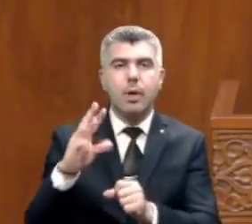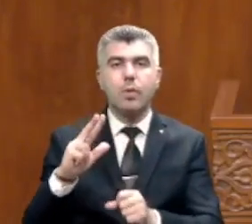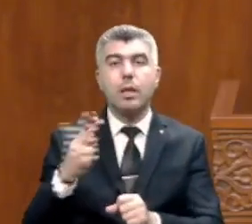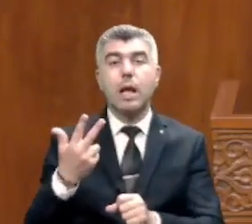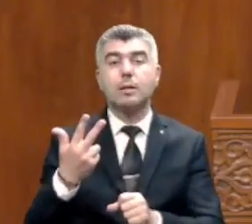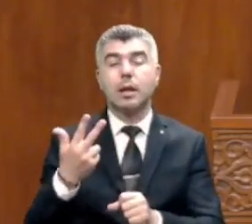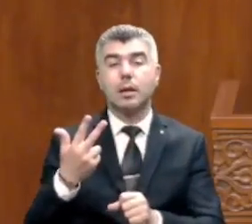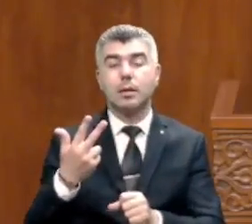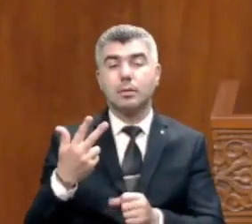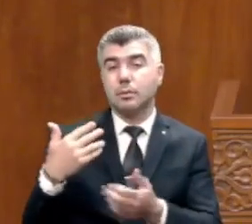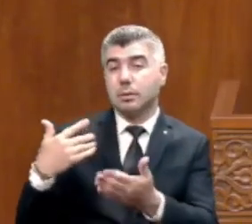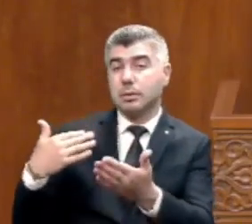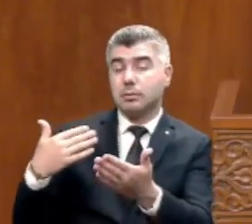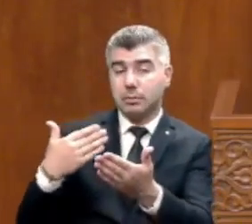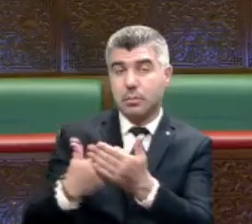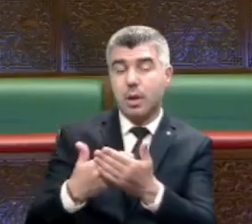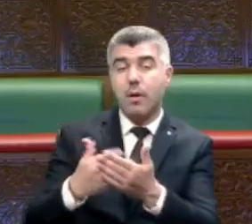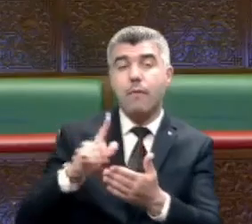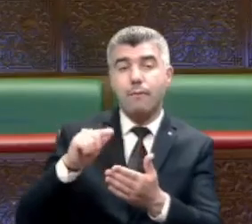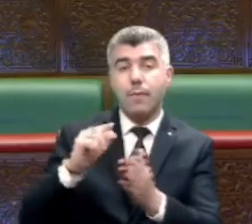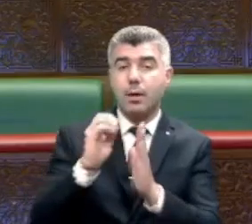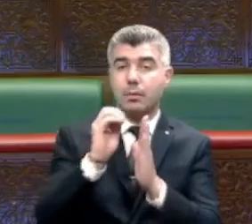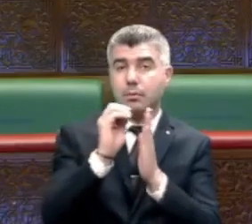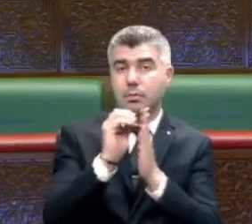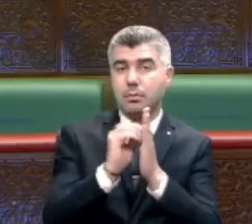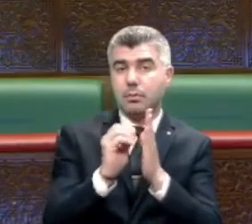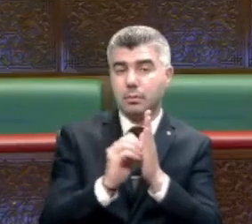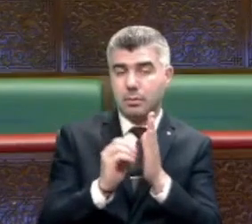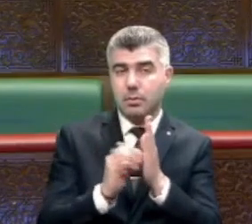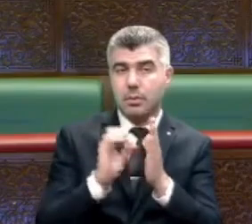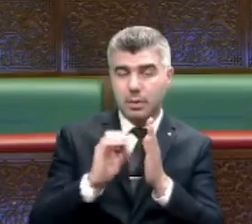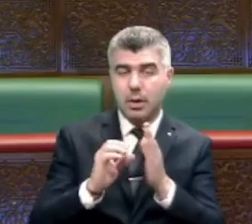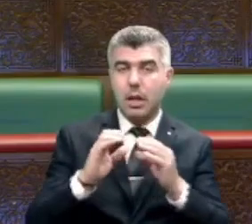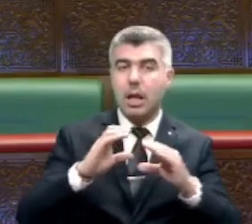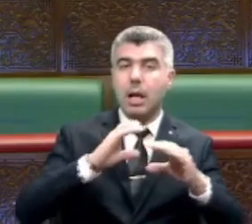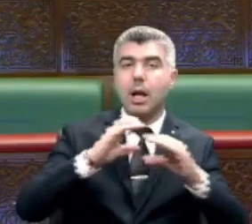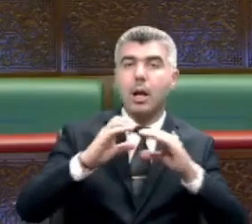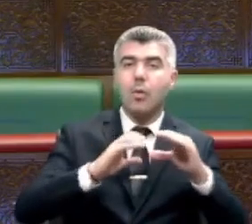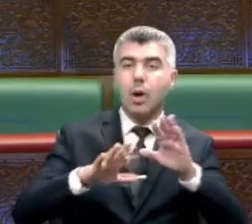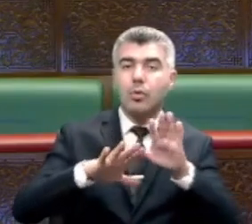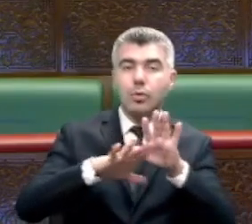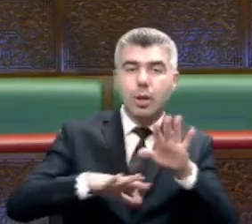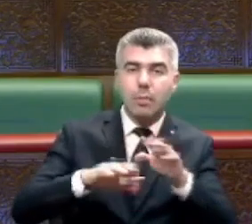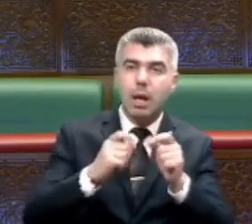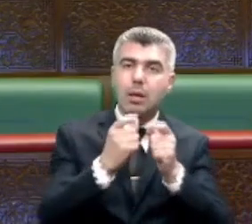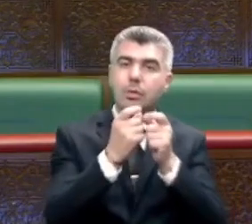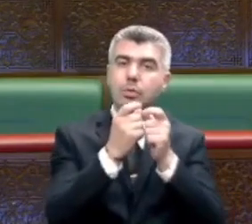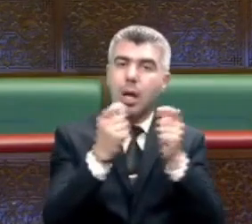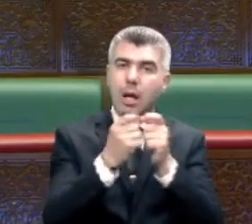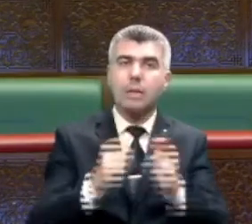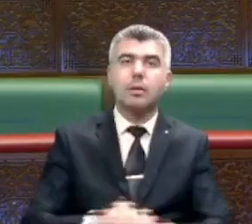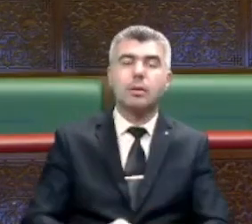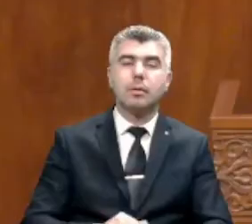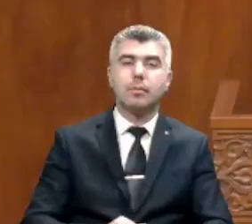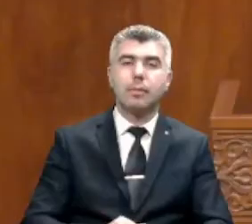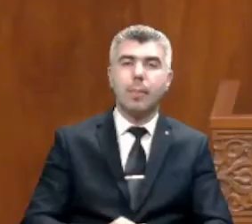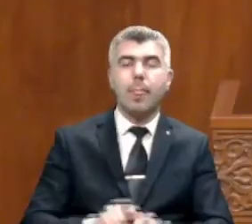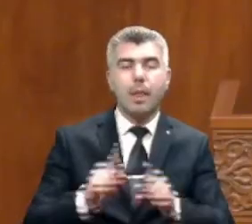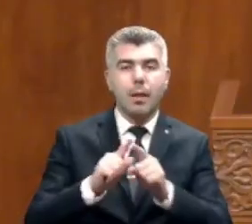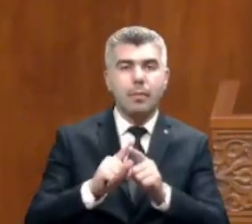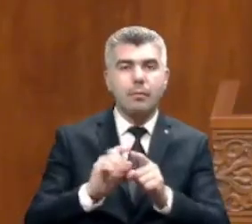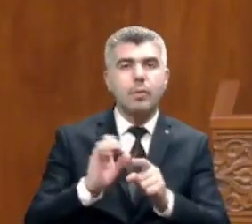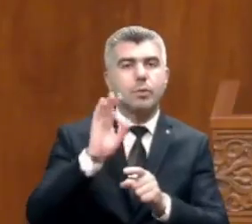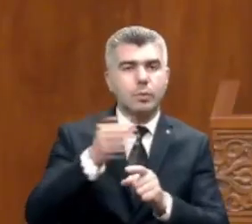كرص عدد من الاليات ك تعزز وظيفه الحوار الاجتماعي في المقاوله وكتم على تشجيع